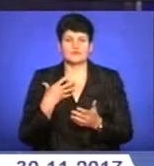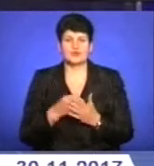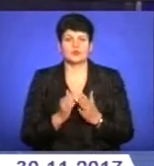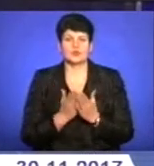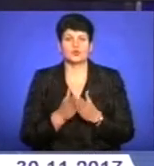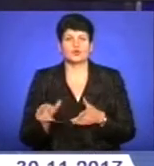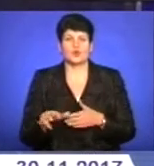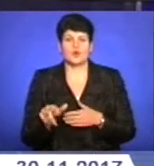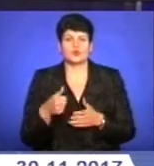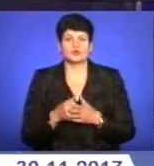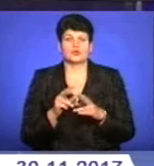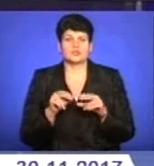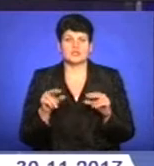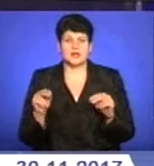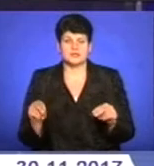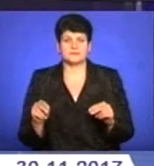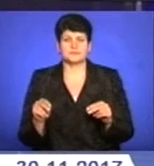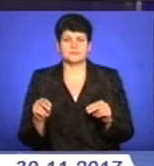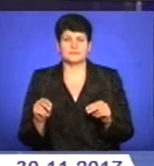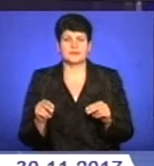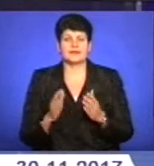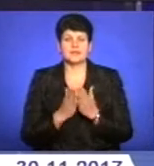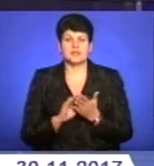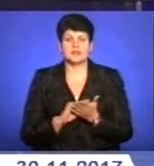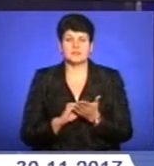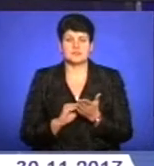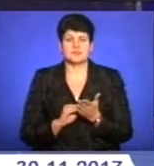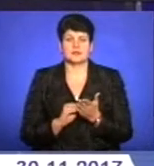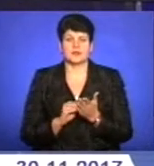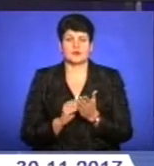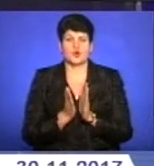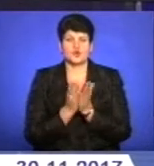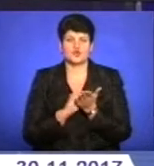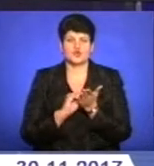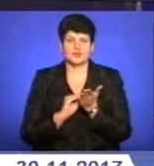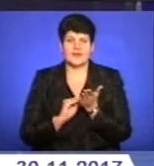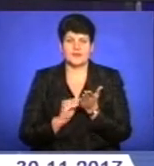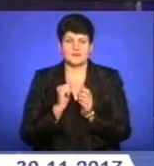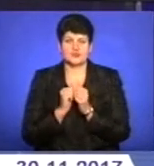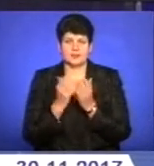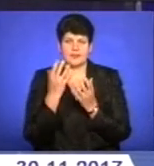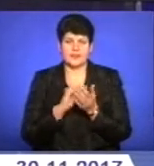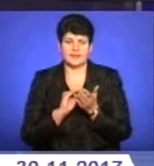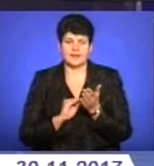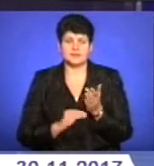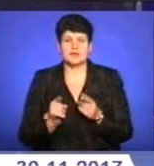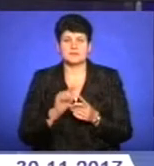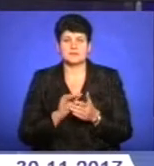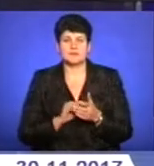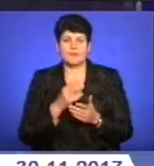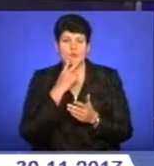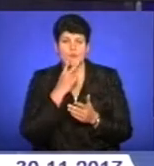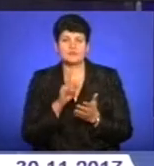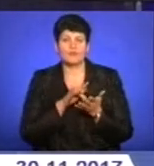до щастя. Круїзно-волонтерські нотатки». Книжка написана у формі щоденника, у ній дві частини. В першій автор описує побачене